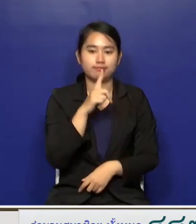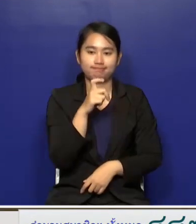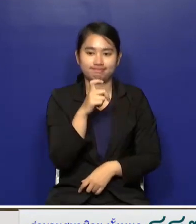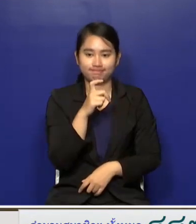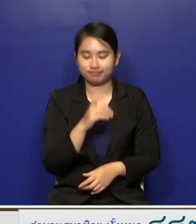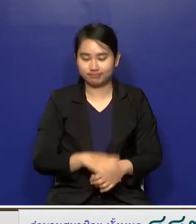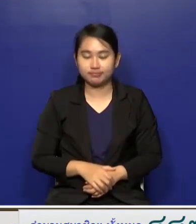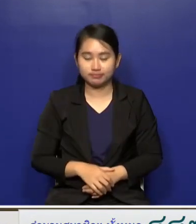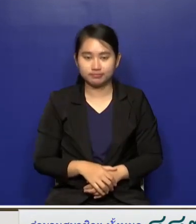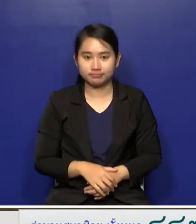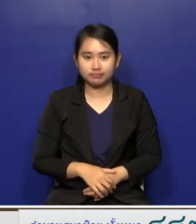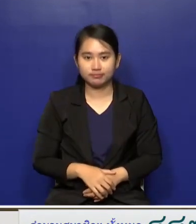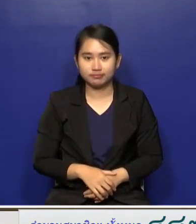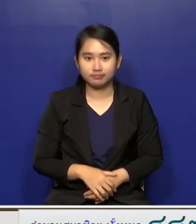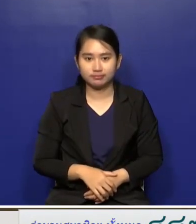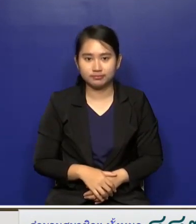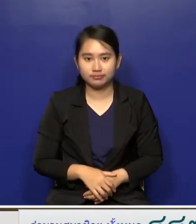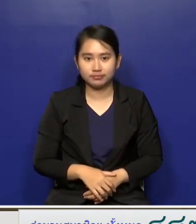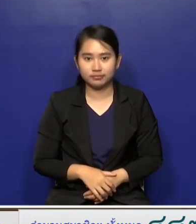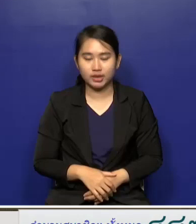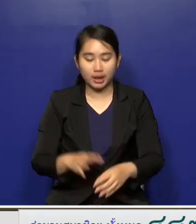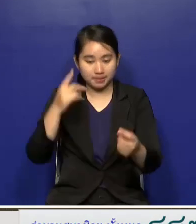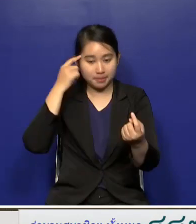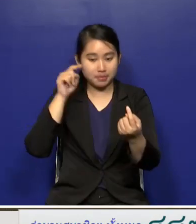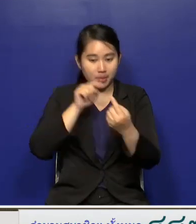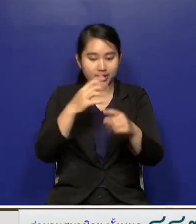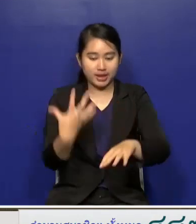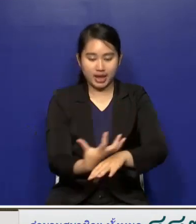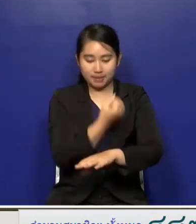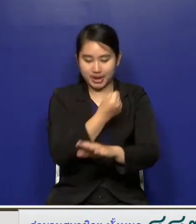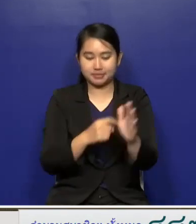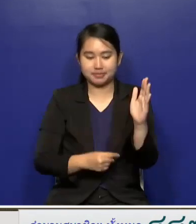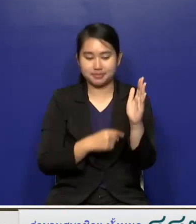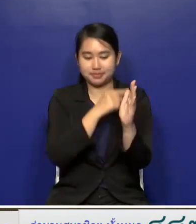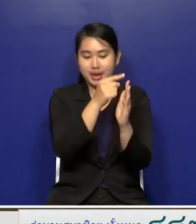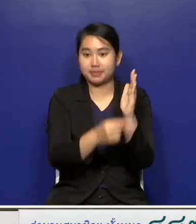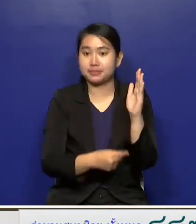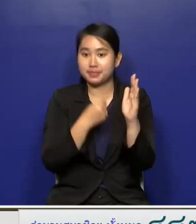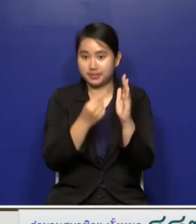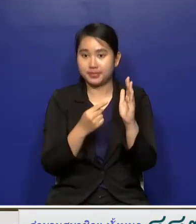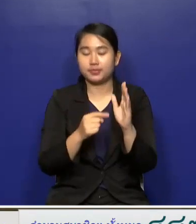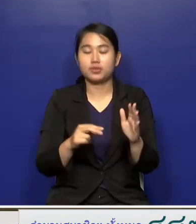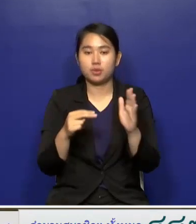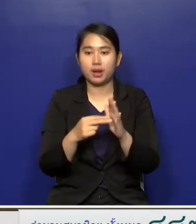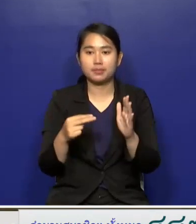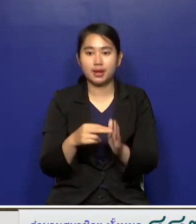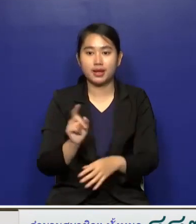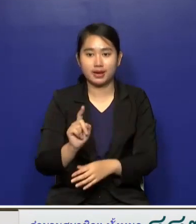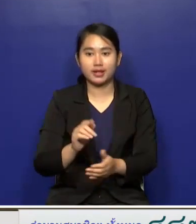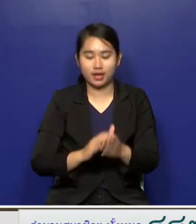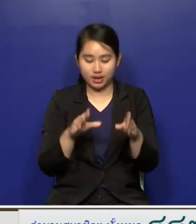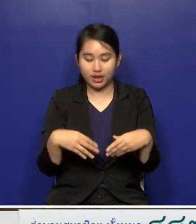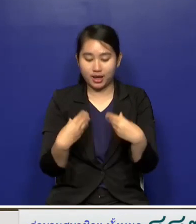ท่านประธานครับเป้าหมายของการกระจายอำนาจและการปกครองท้องถิ่นอยู่ที่การทำให้ท้